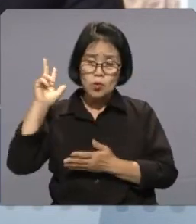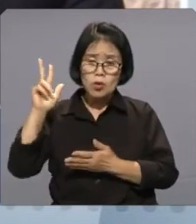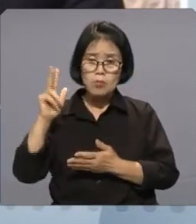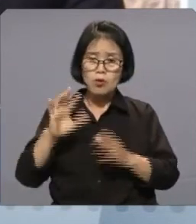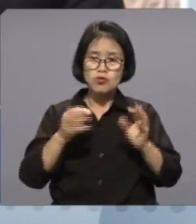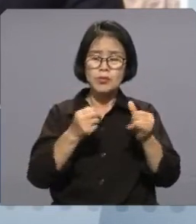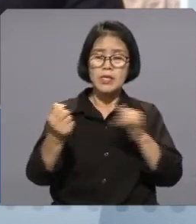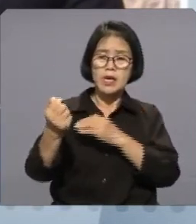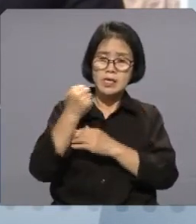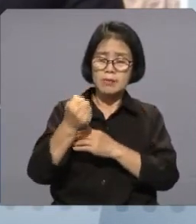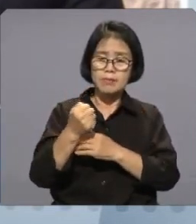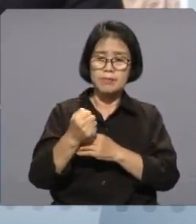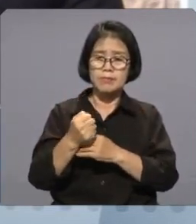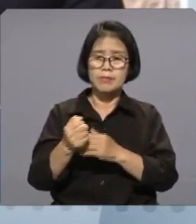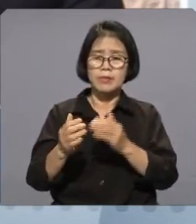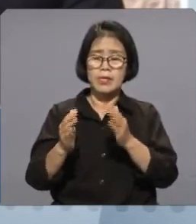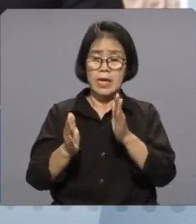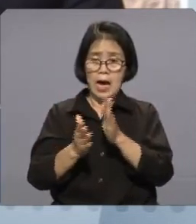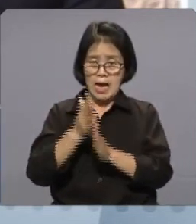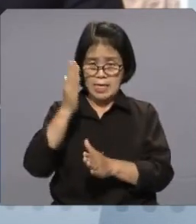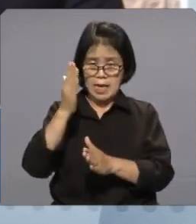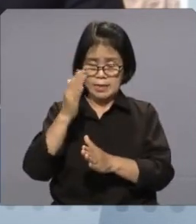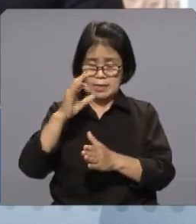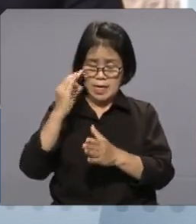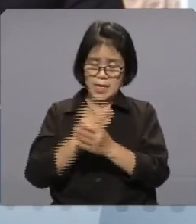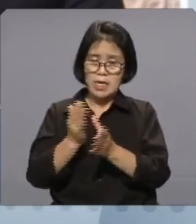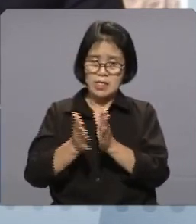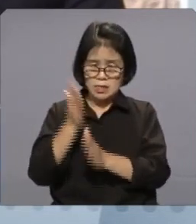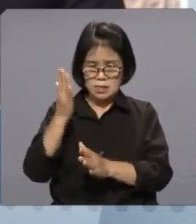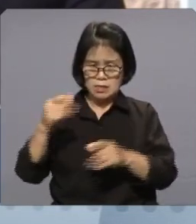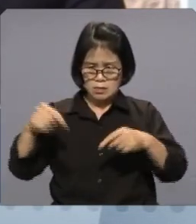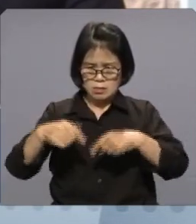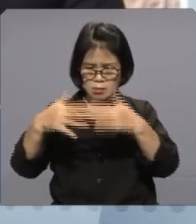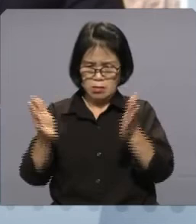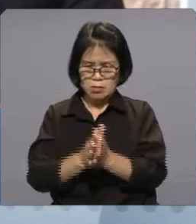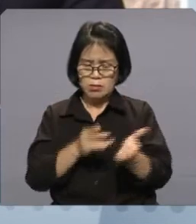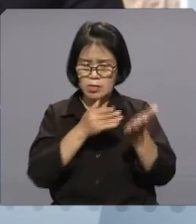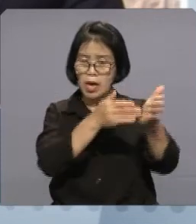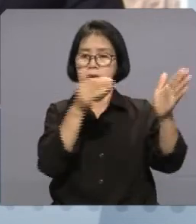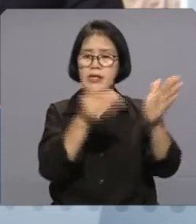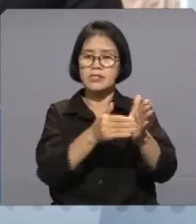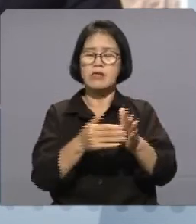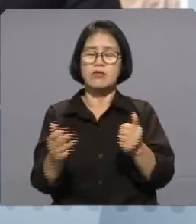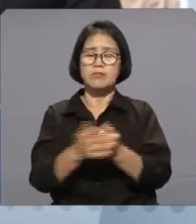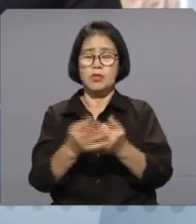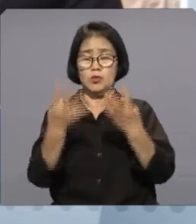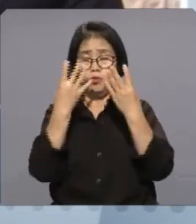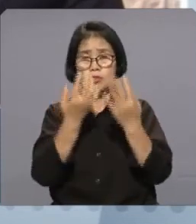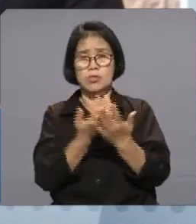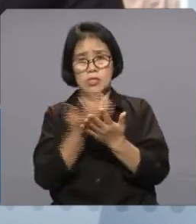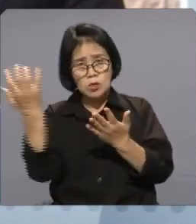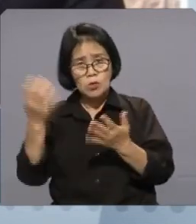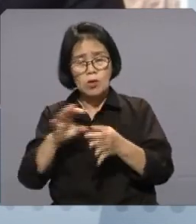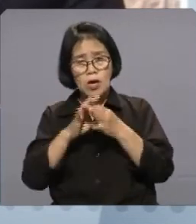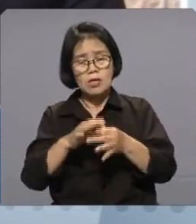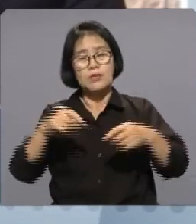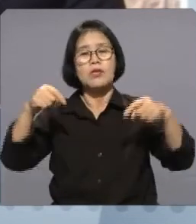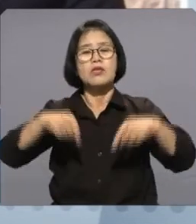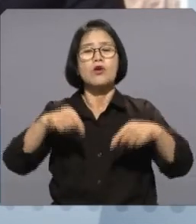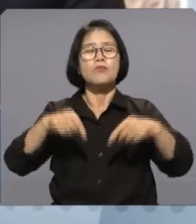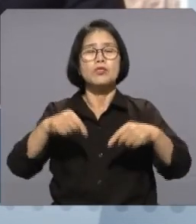국민의힘 안양시 당협의 제안으로 이루어졌습니다. 따라서 교도소 이전과 관련된 그